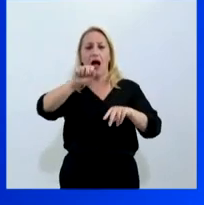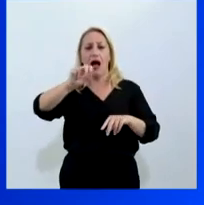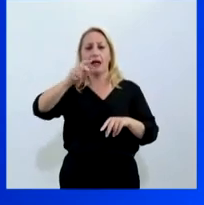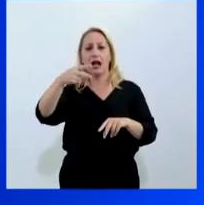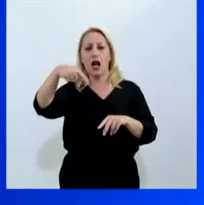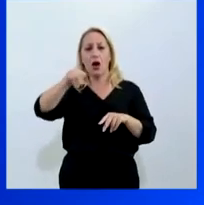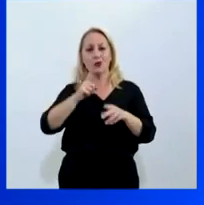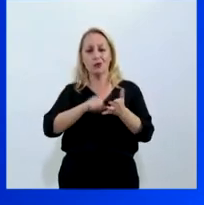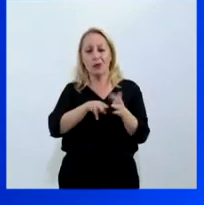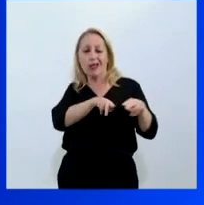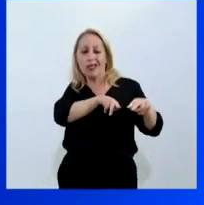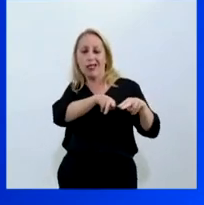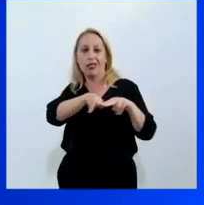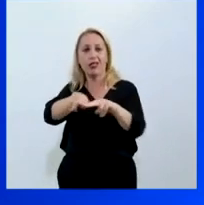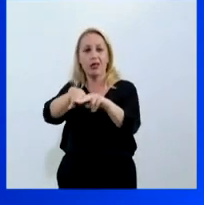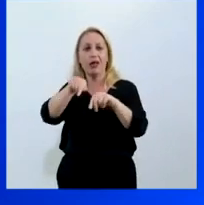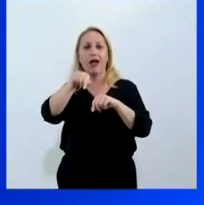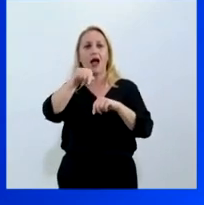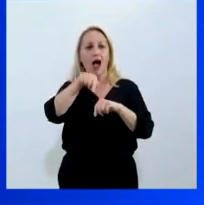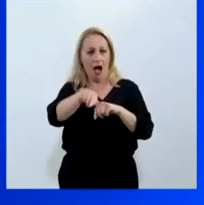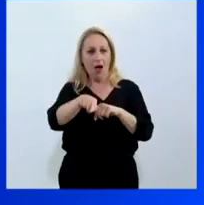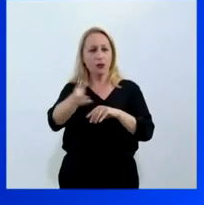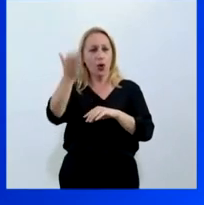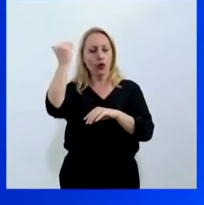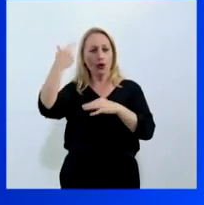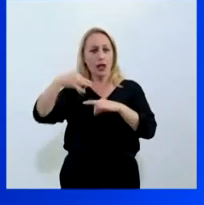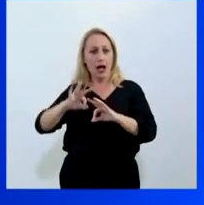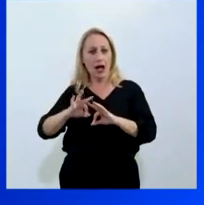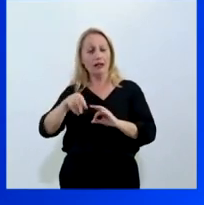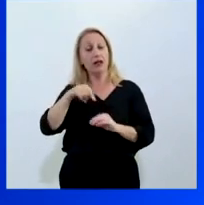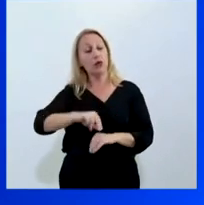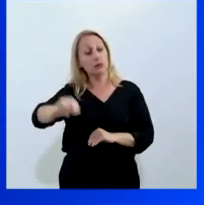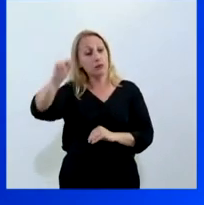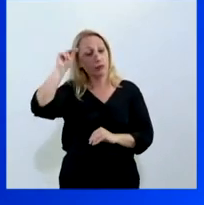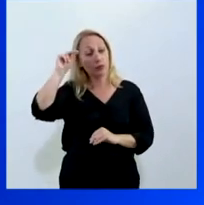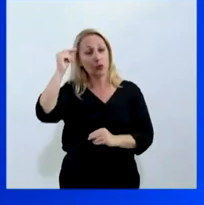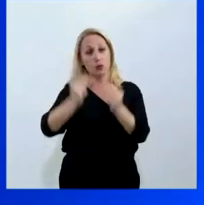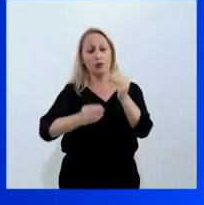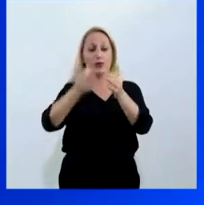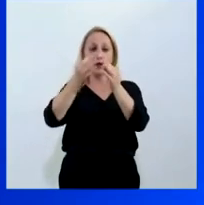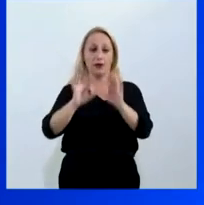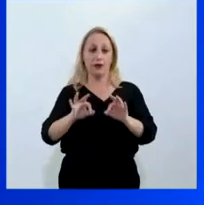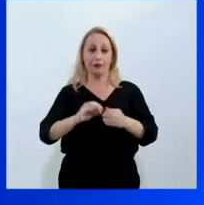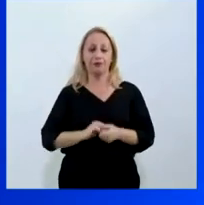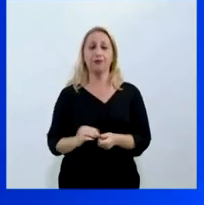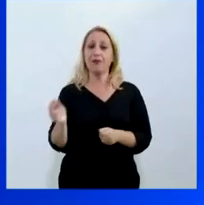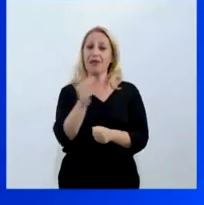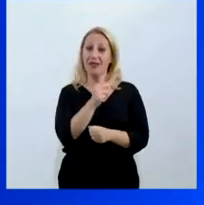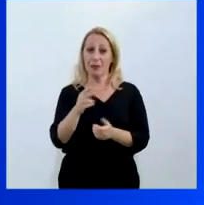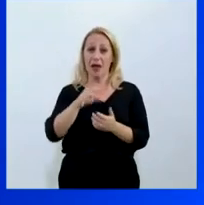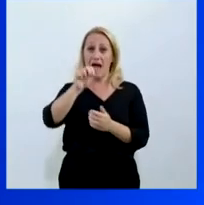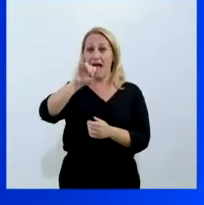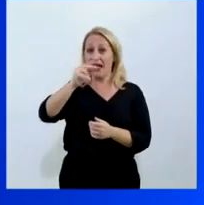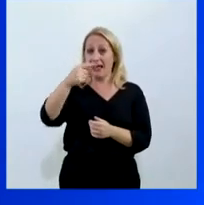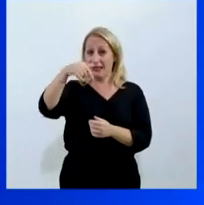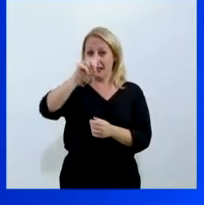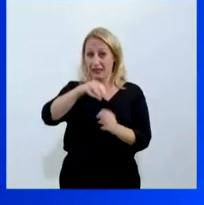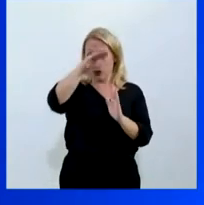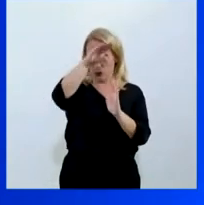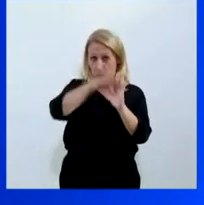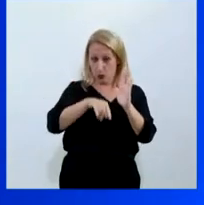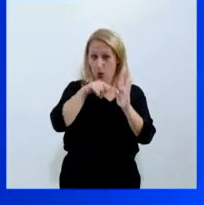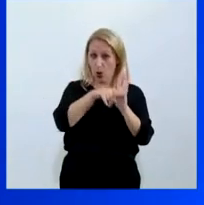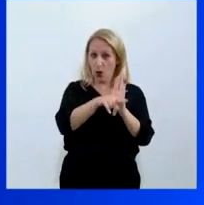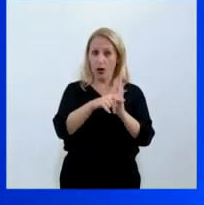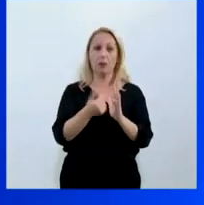πρέπει να το λύσουμε αυτό το πρόβλημα και δεσμεύομαι ότι θα το λύσουμε. Τώρα για τα ζητήματα της πολιτικής προστασίας και του προγράμματος Αιγής, κοιτάξτε, εμείς ήμασταν αυτοί που